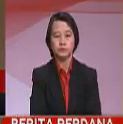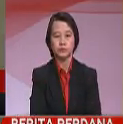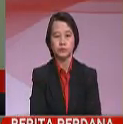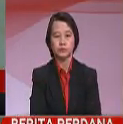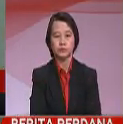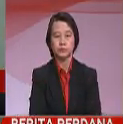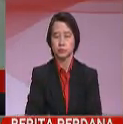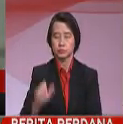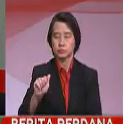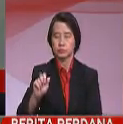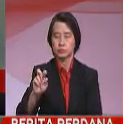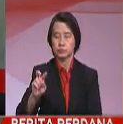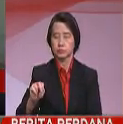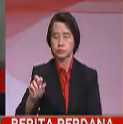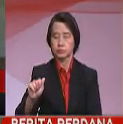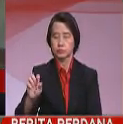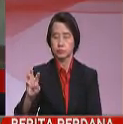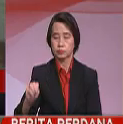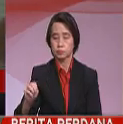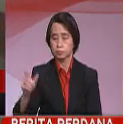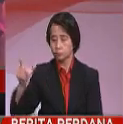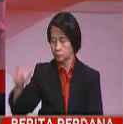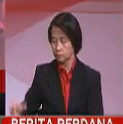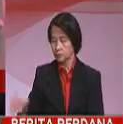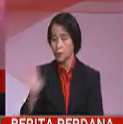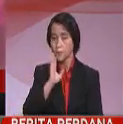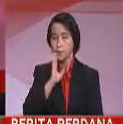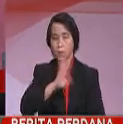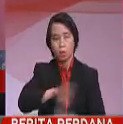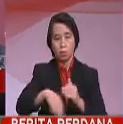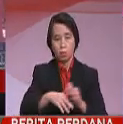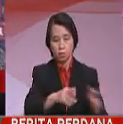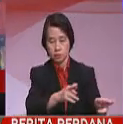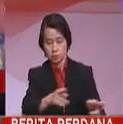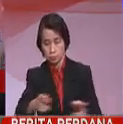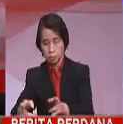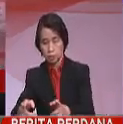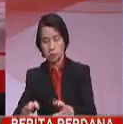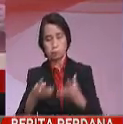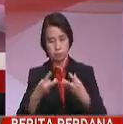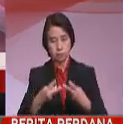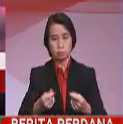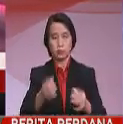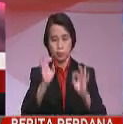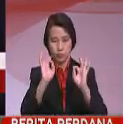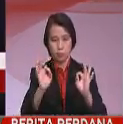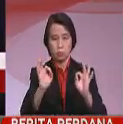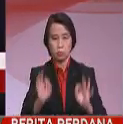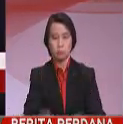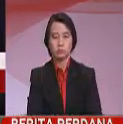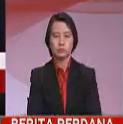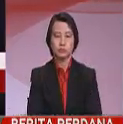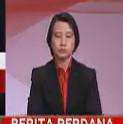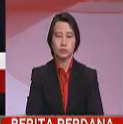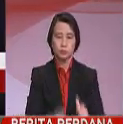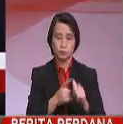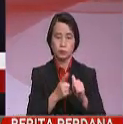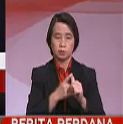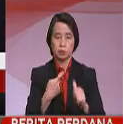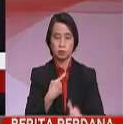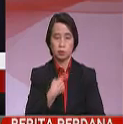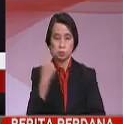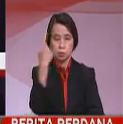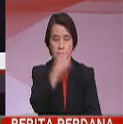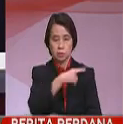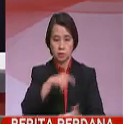Penerbit Anam 2020 Rashida Ali berkata segala perancangan ketika ini berjalan dengan baik. Permulaannya bila kita hari ini